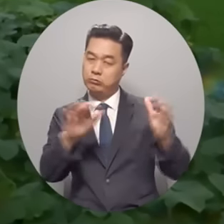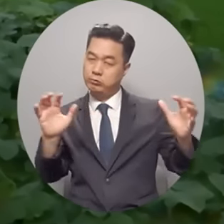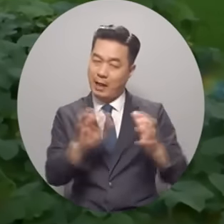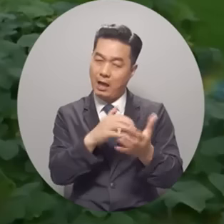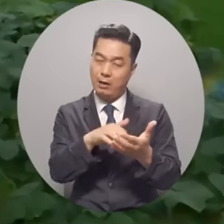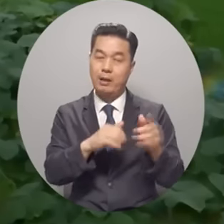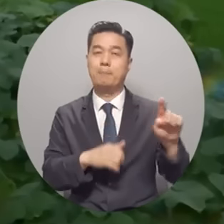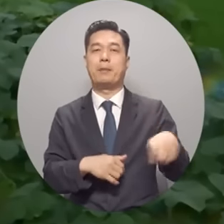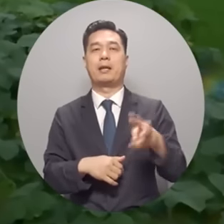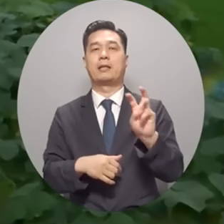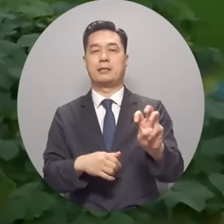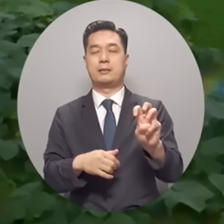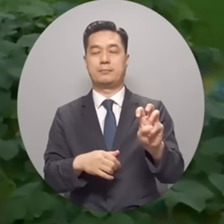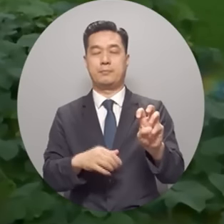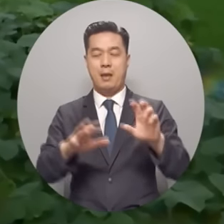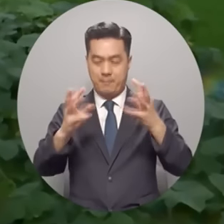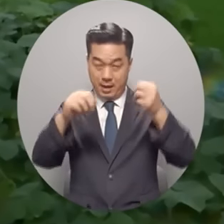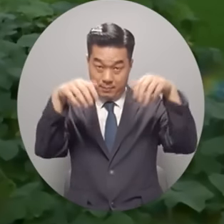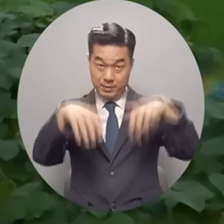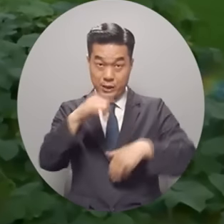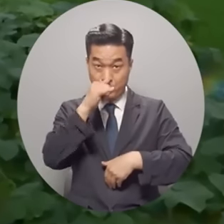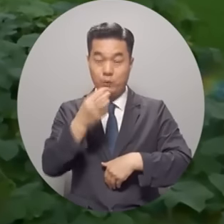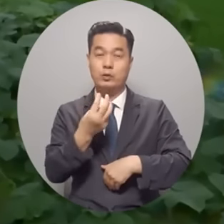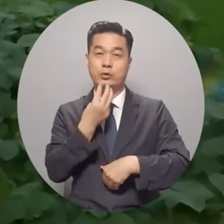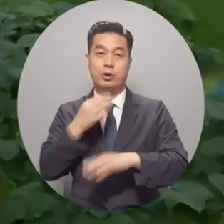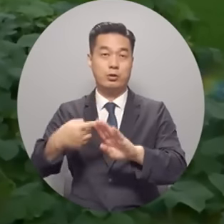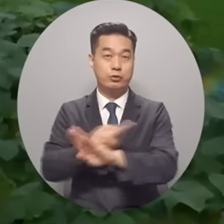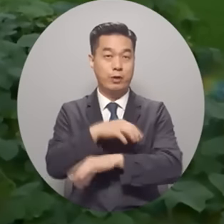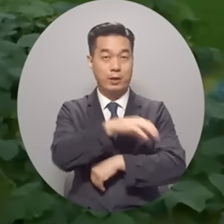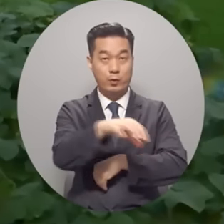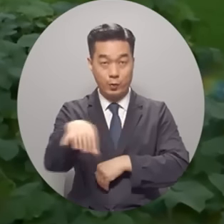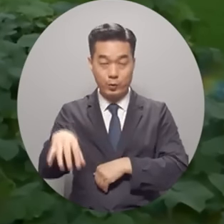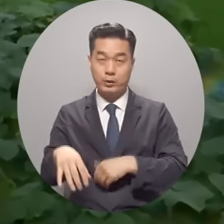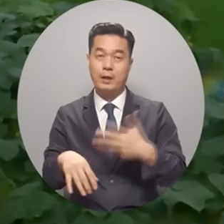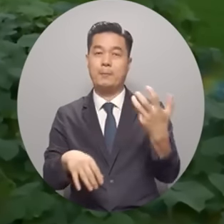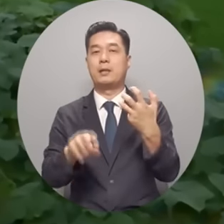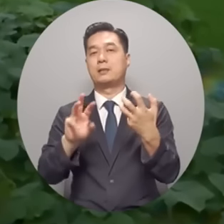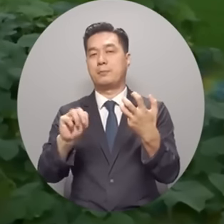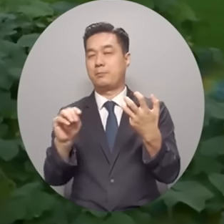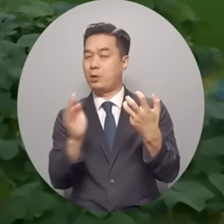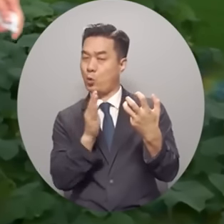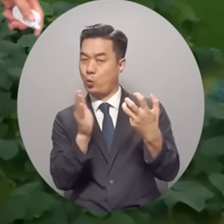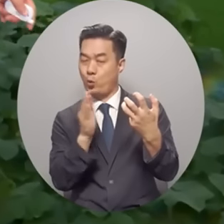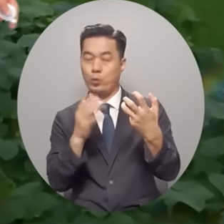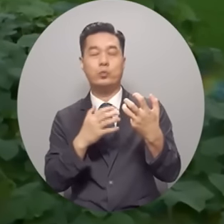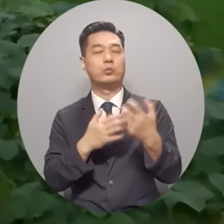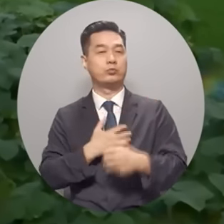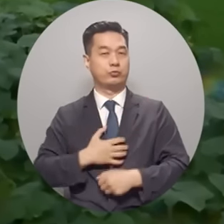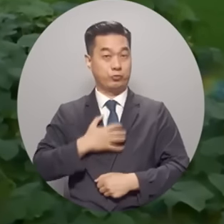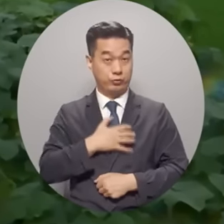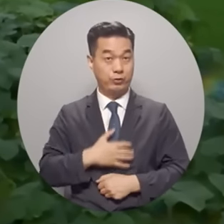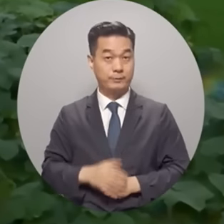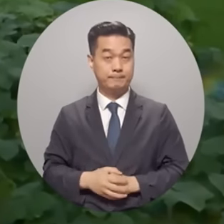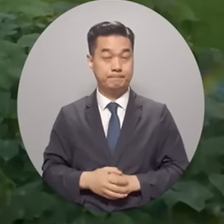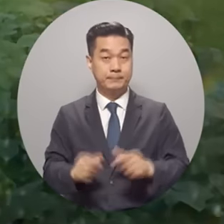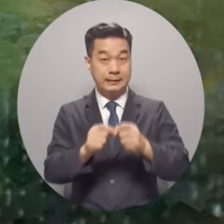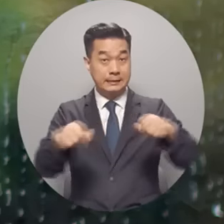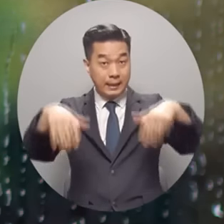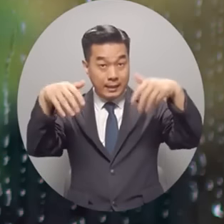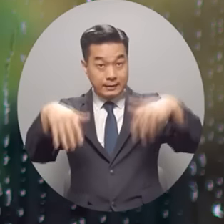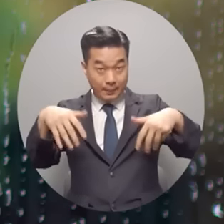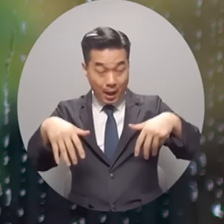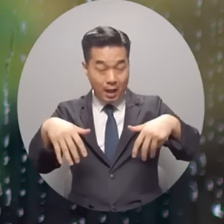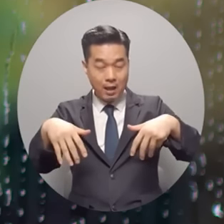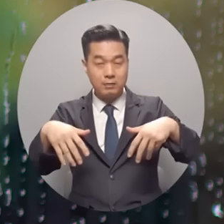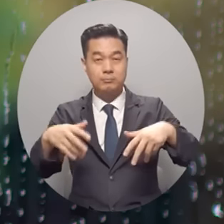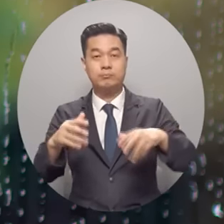이상의 비가 추가로 쏟아지겠고 서울등 그 밖에 대부분 지방에도 80mm 안팎에 비가 예상됩니다이 장마전선은 주 후반에